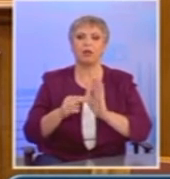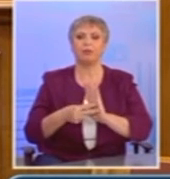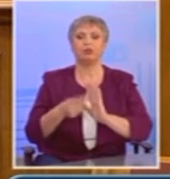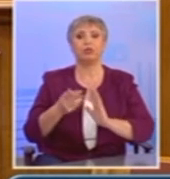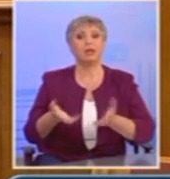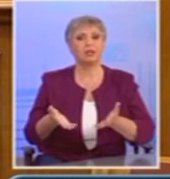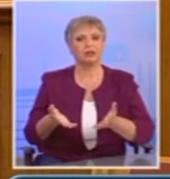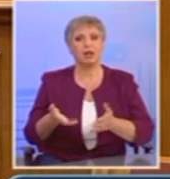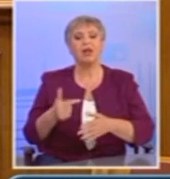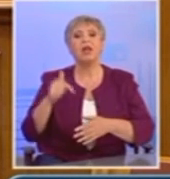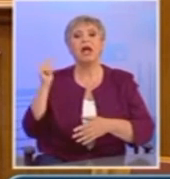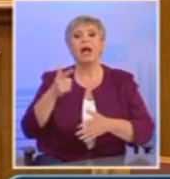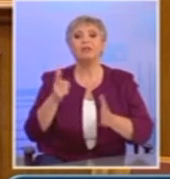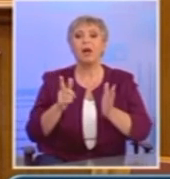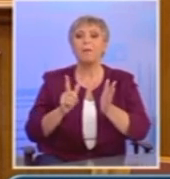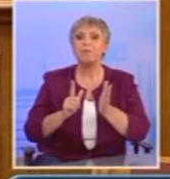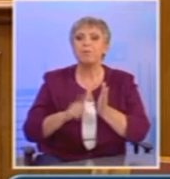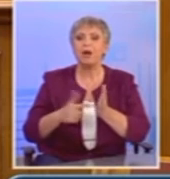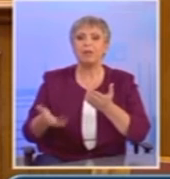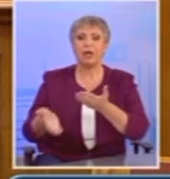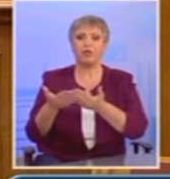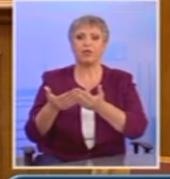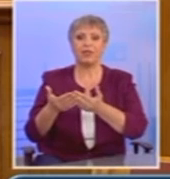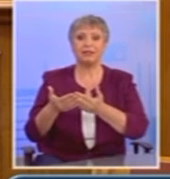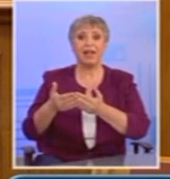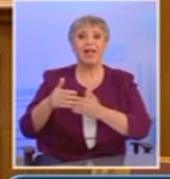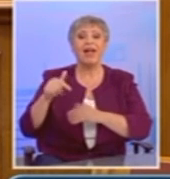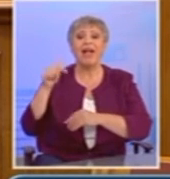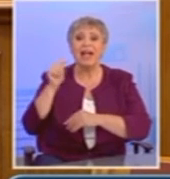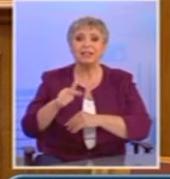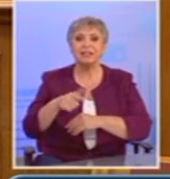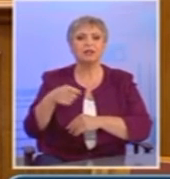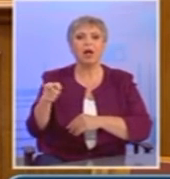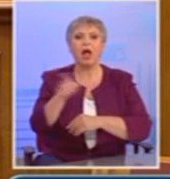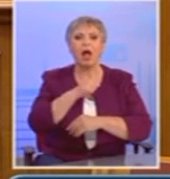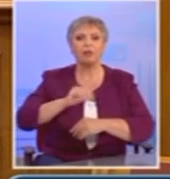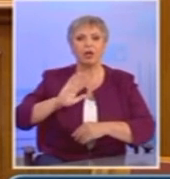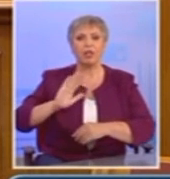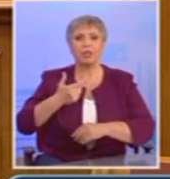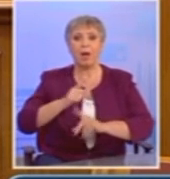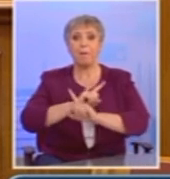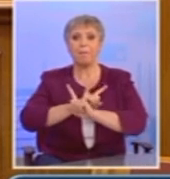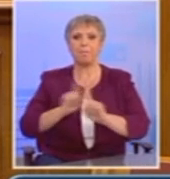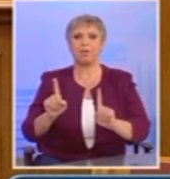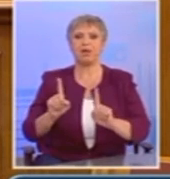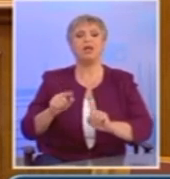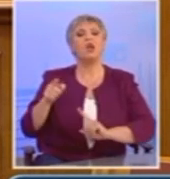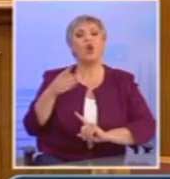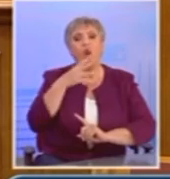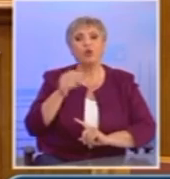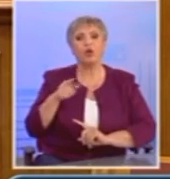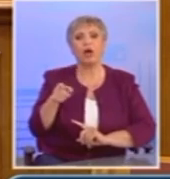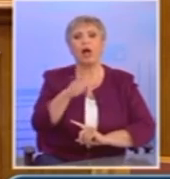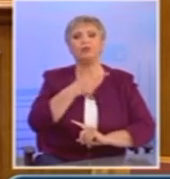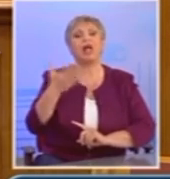μην ενισχύσετε αυτούς τους ακραίους εθνικιστικούς κύκλους της Ευρώπης που επιθυμούν την Ελλάδα εκτός Ευρώπης και